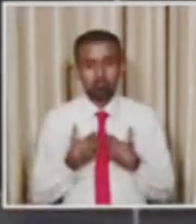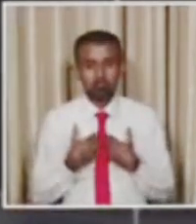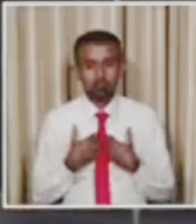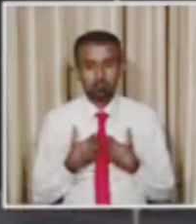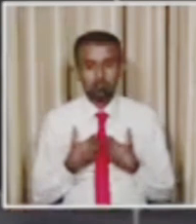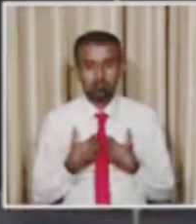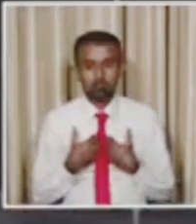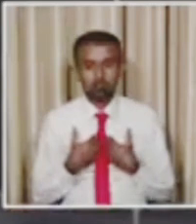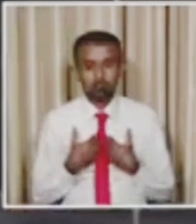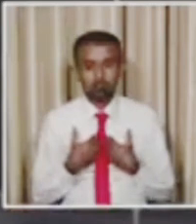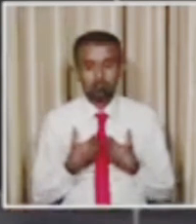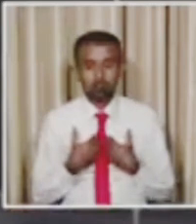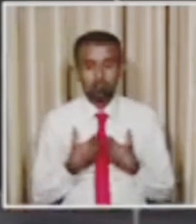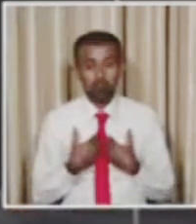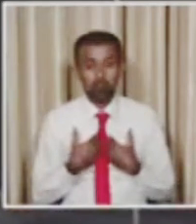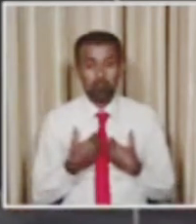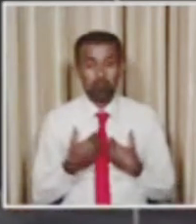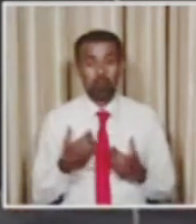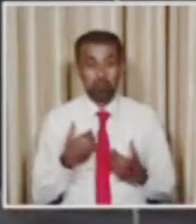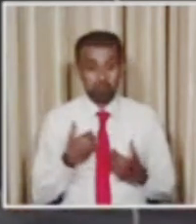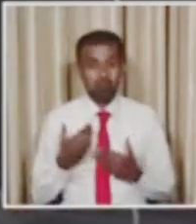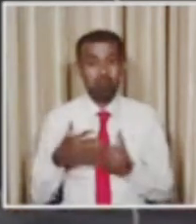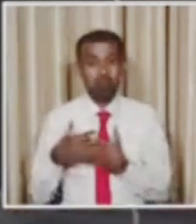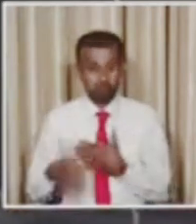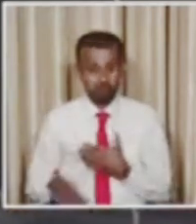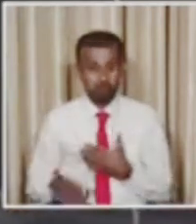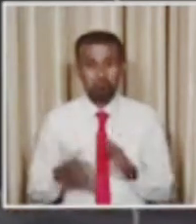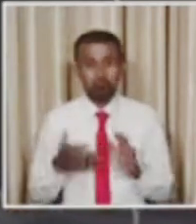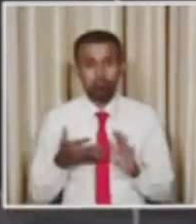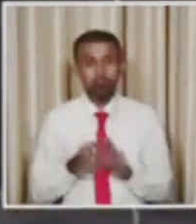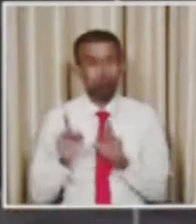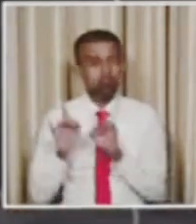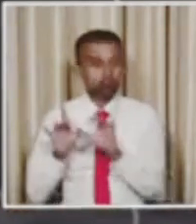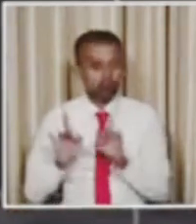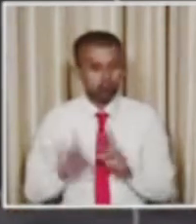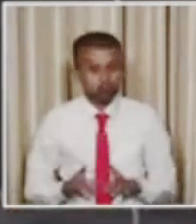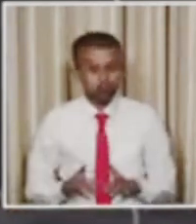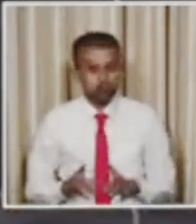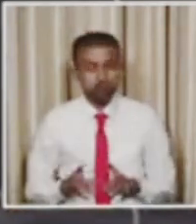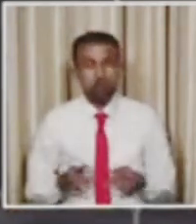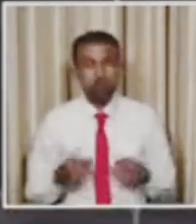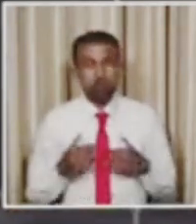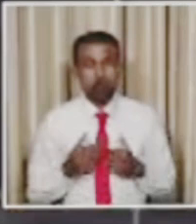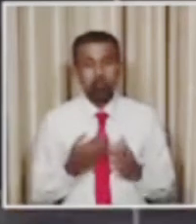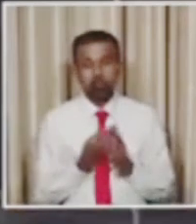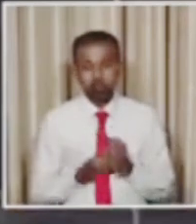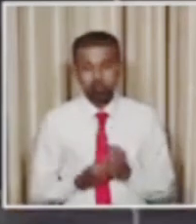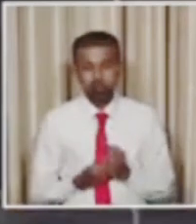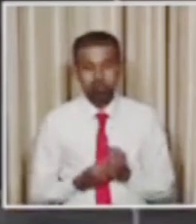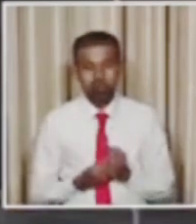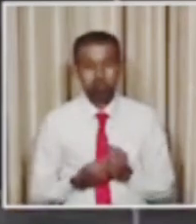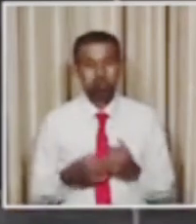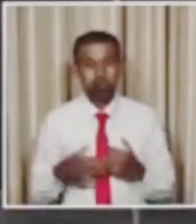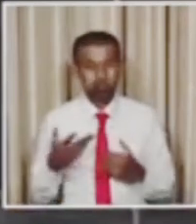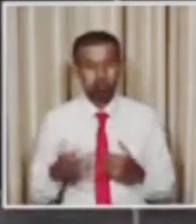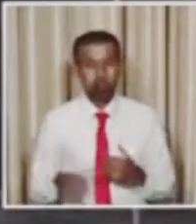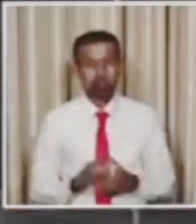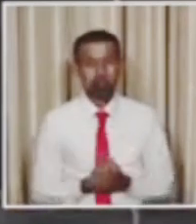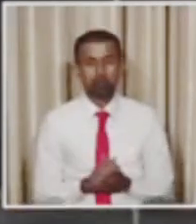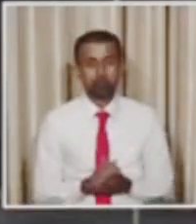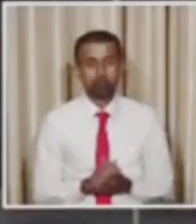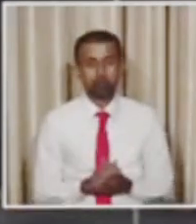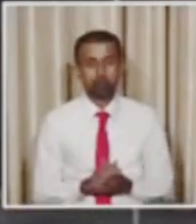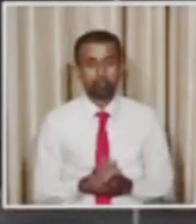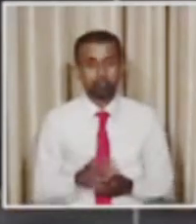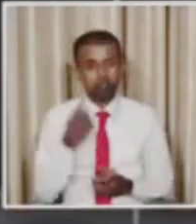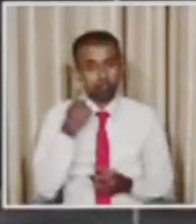ඒක අපේ නළලෙත් කොටල තිබිච්ච ඉරණමක්, ඒහා සමාන ඉරණමක් අපේ ජාතියේ නළලෙත් කොටල තිබ්බා. එනිසා